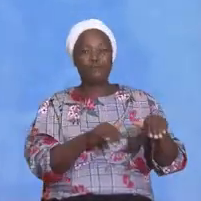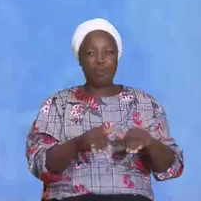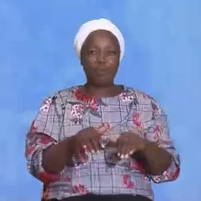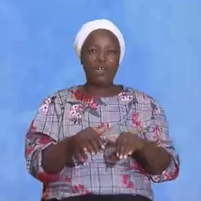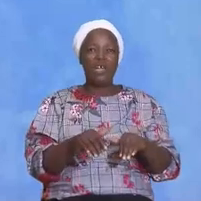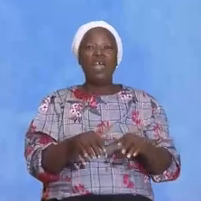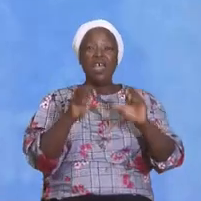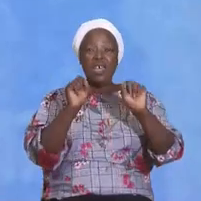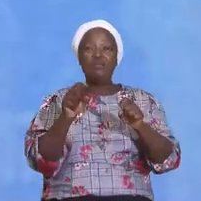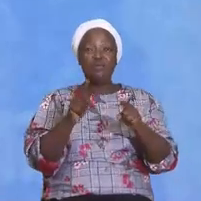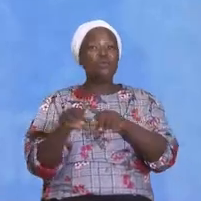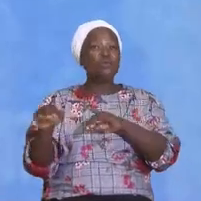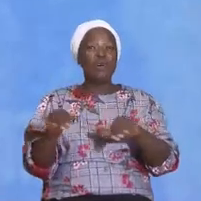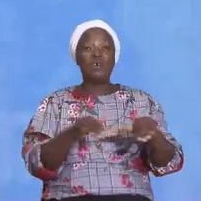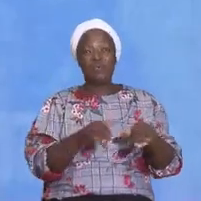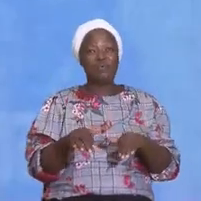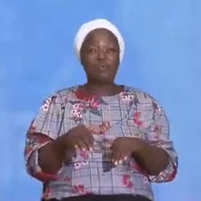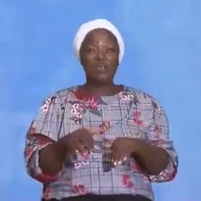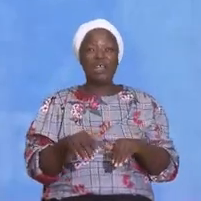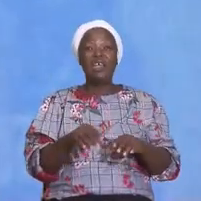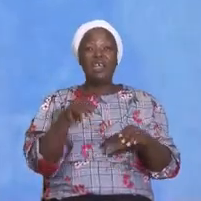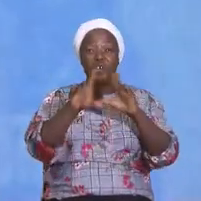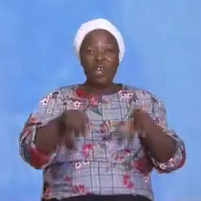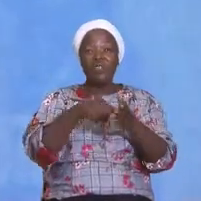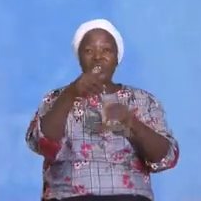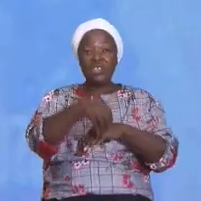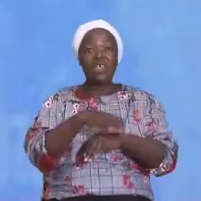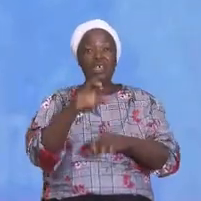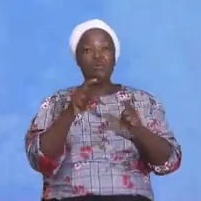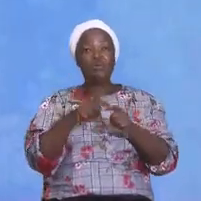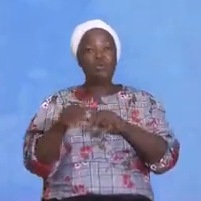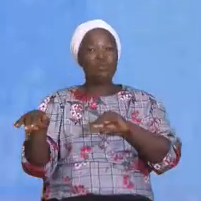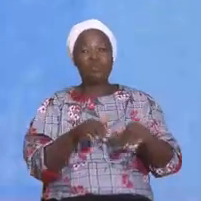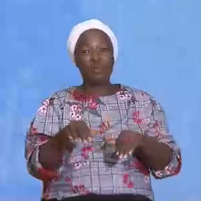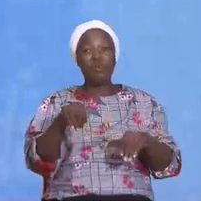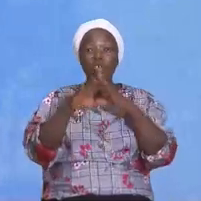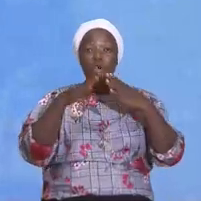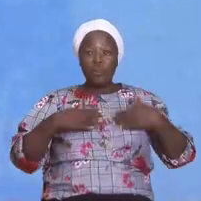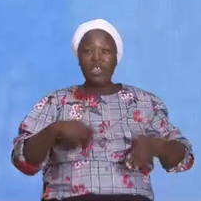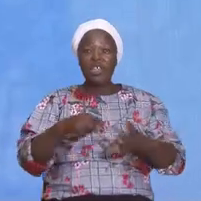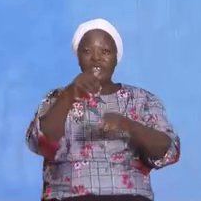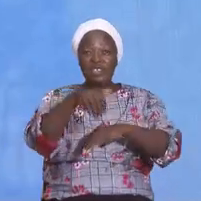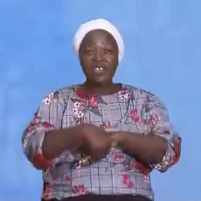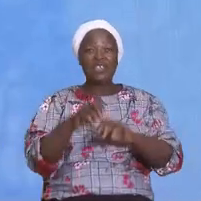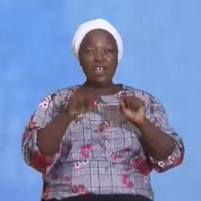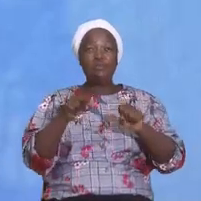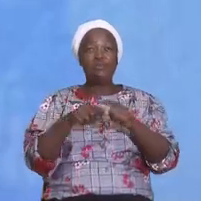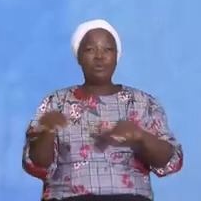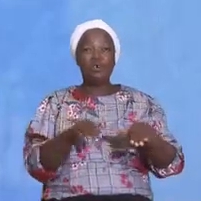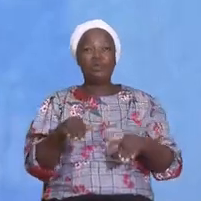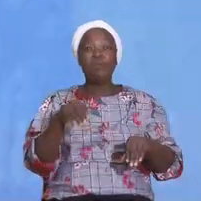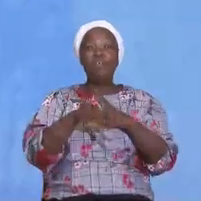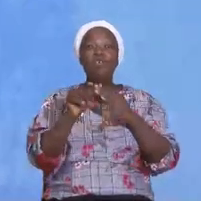peut aussi l'accomplir. Il peut l'accomplir dans ta vie ce soir, il peut